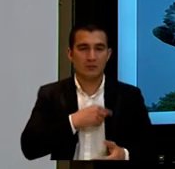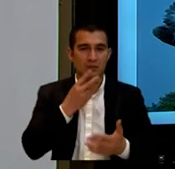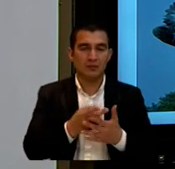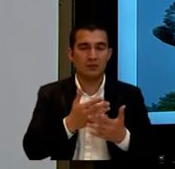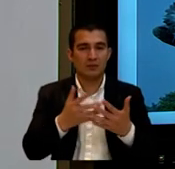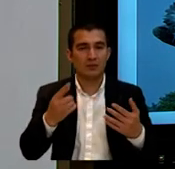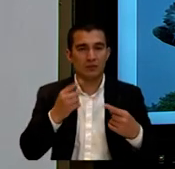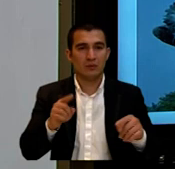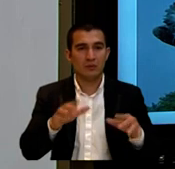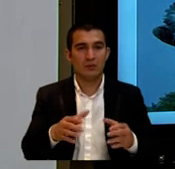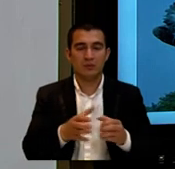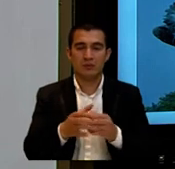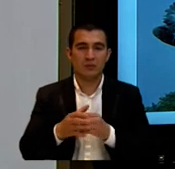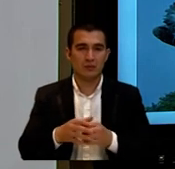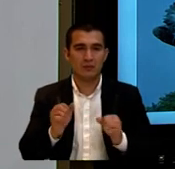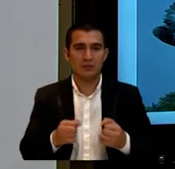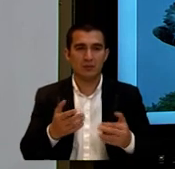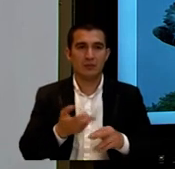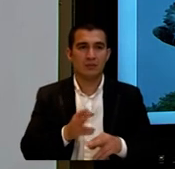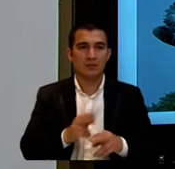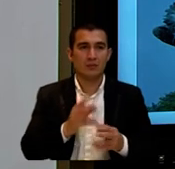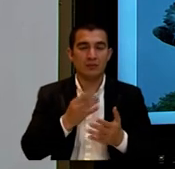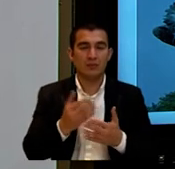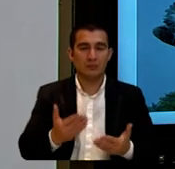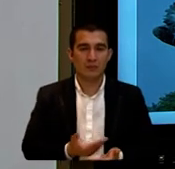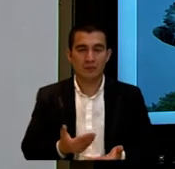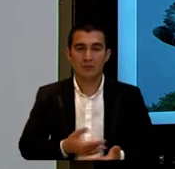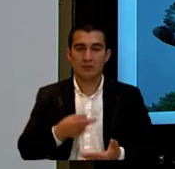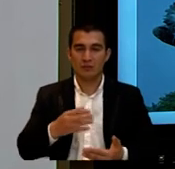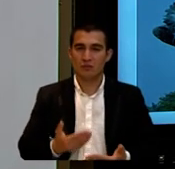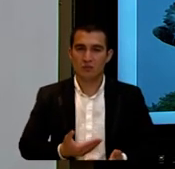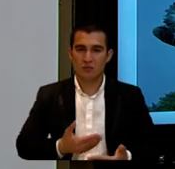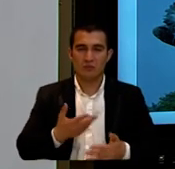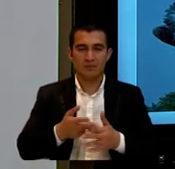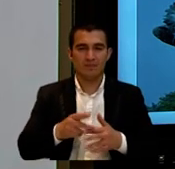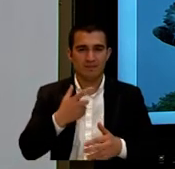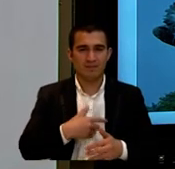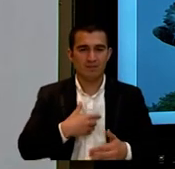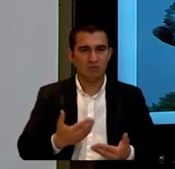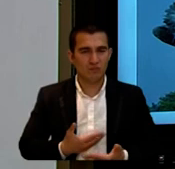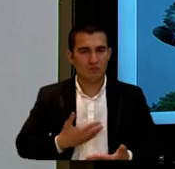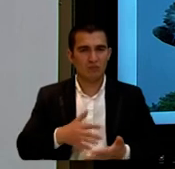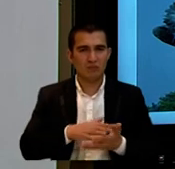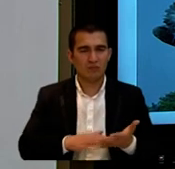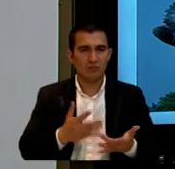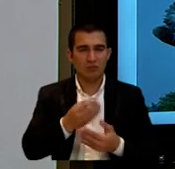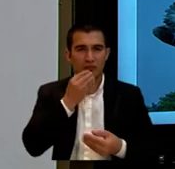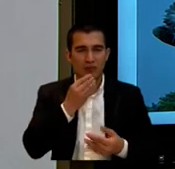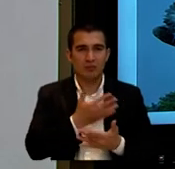биілг ү – ү ү ү шы ү ү ү Perth – үлді бұл үү ү ғyy бүүth ү be Bryēzus •